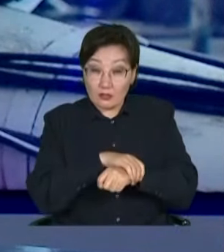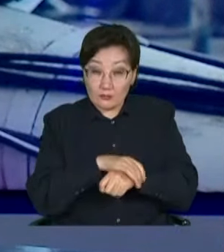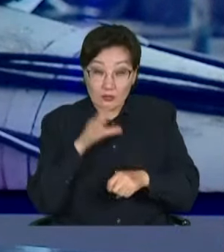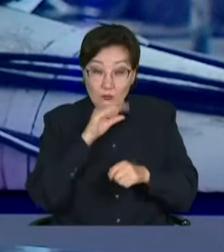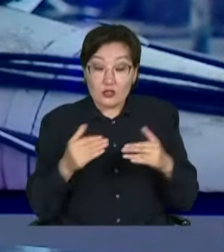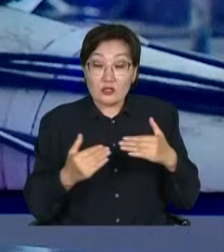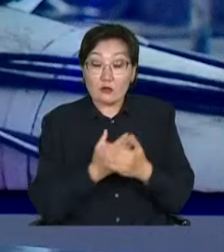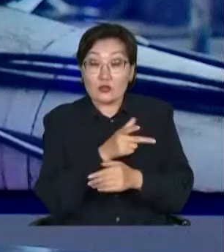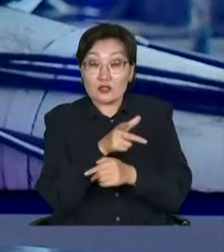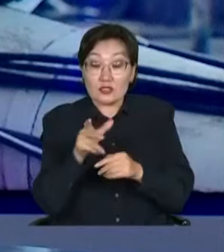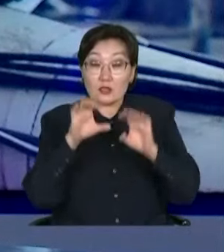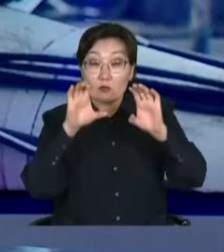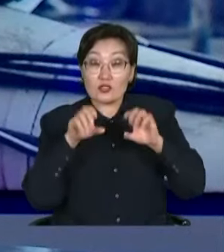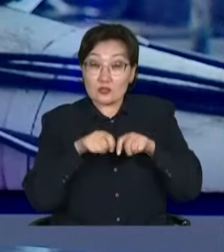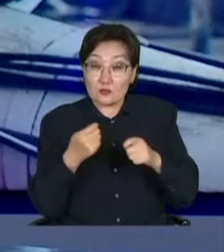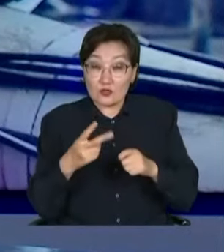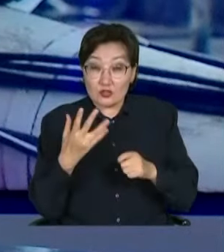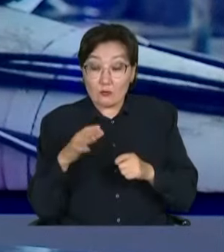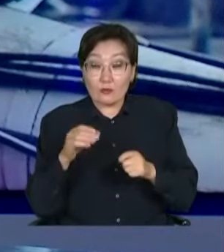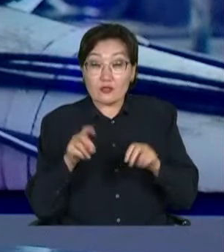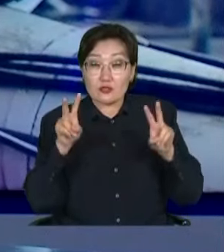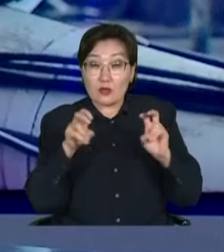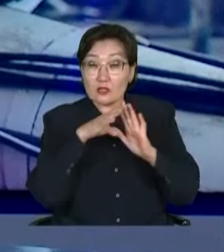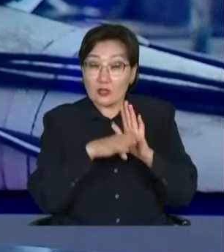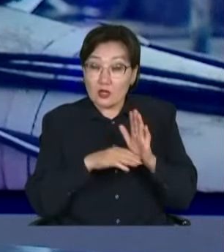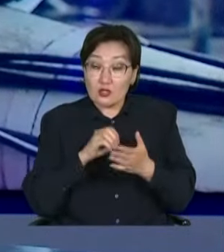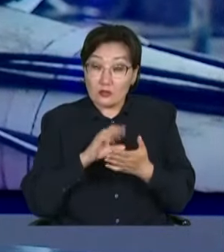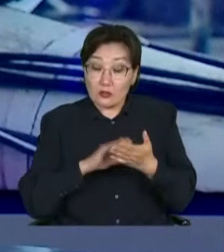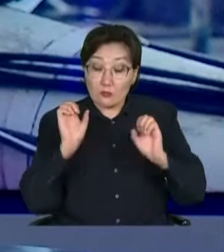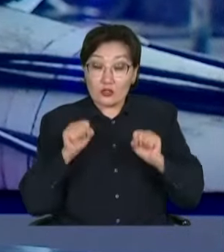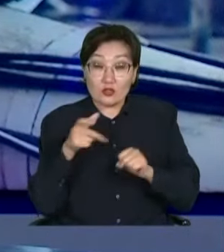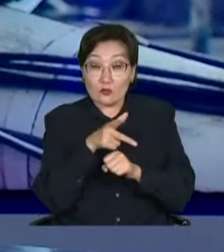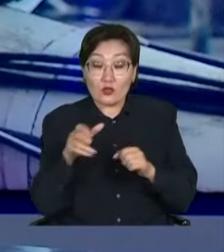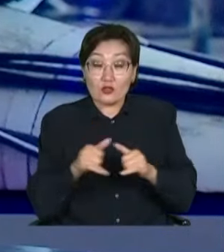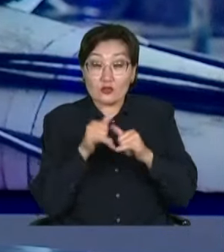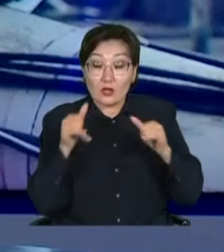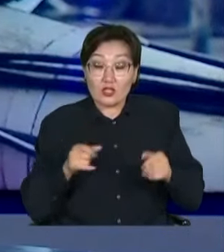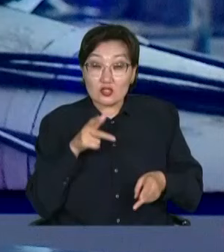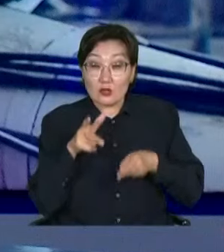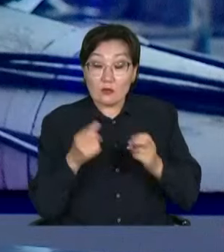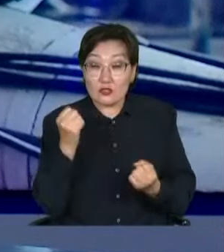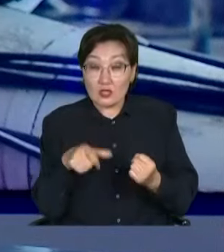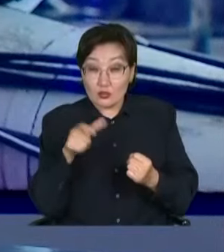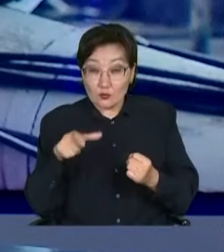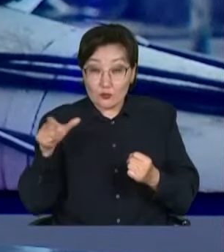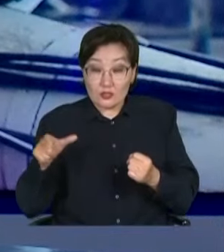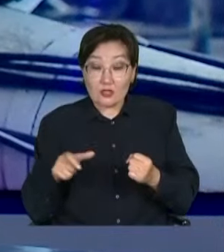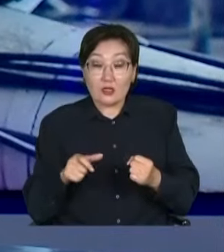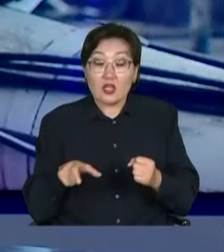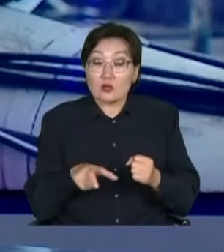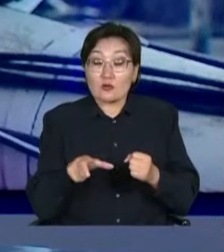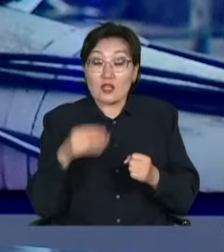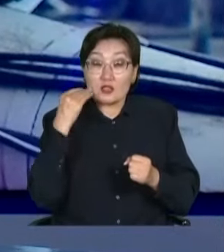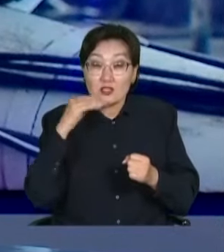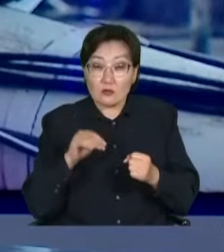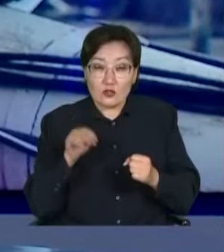Жаңа құрылғы заң бұзушылықтың 25 түрін тіркей алады екен. Ал камераның көбейгеніне шағымданған көлік иелері қара жолдың